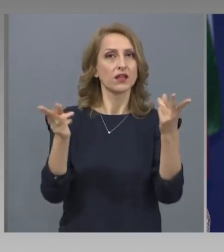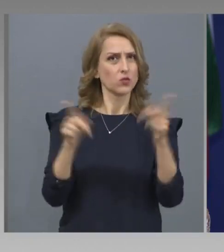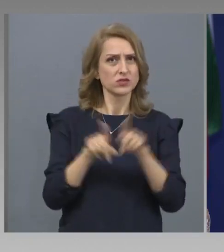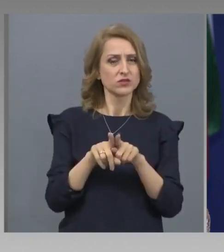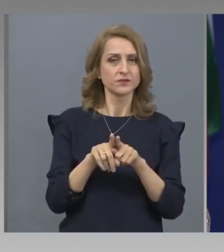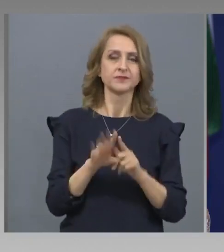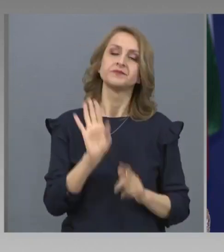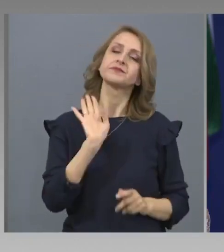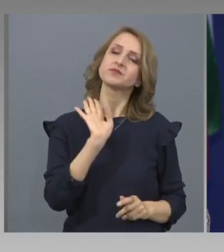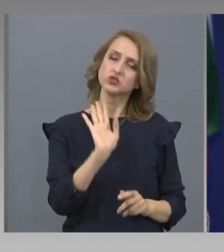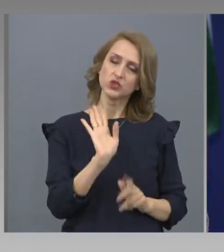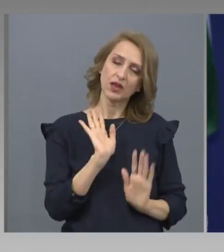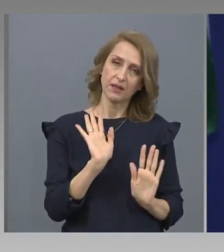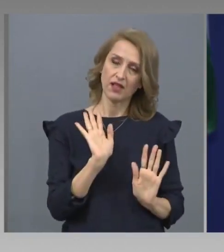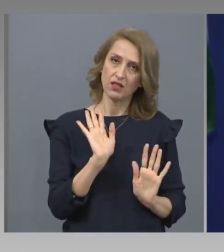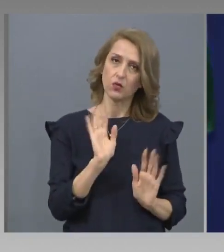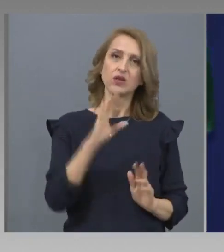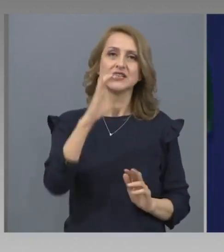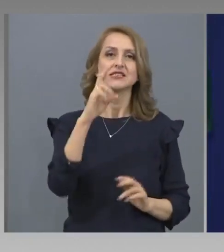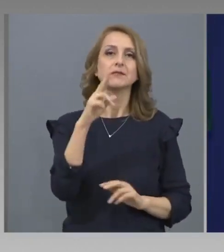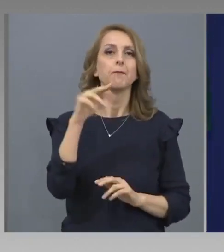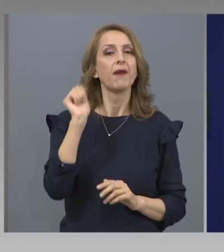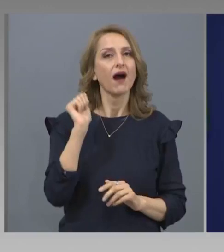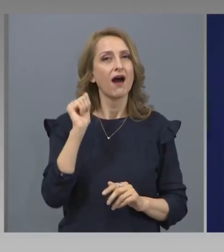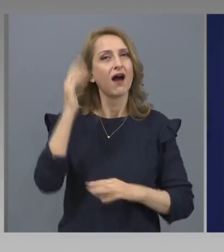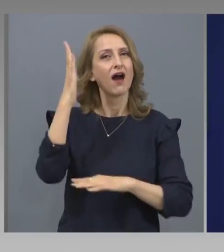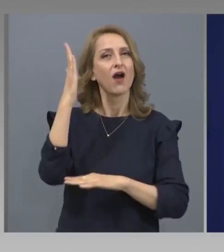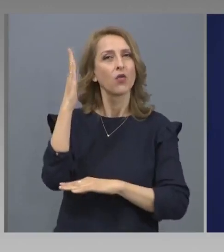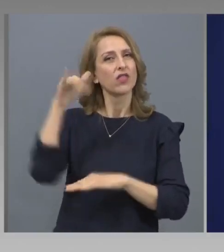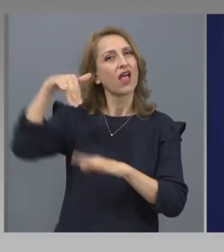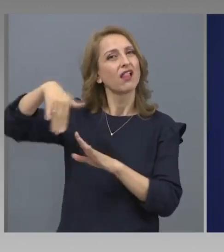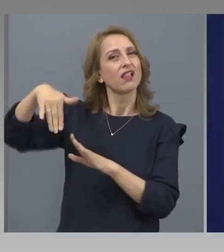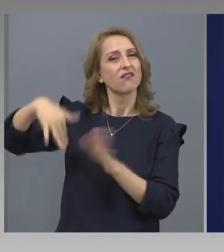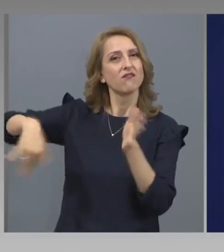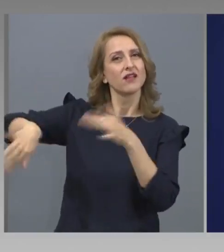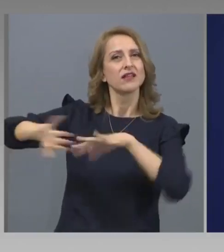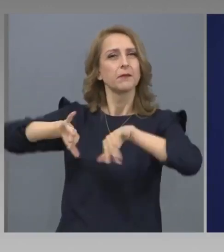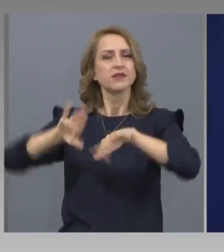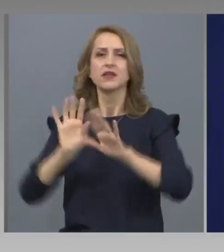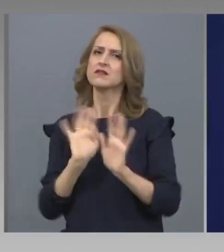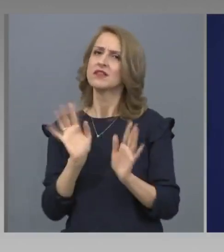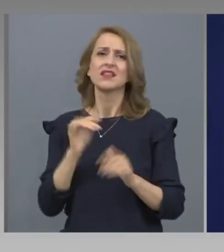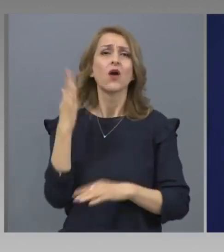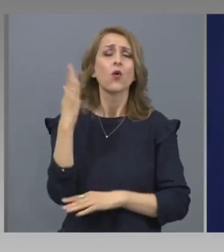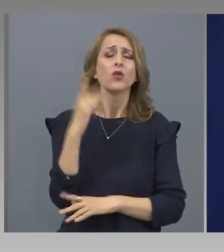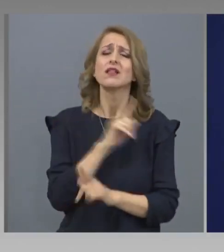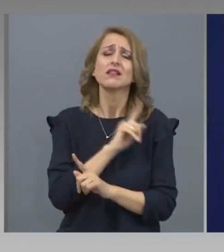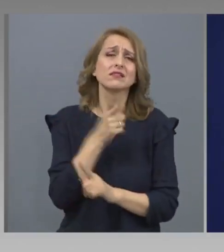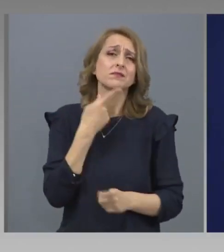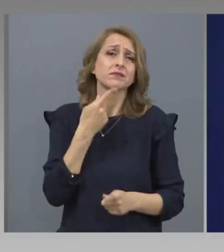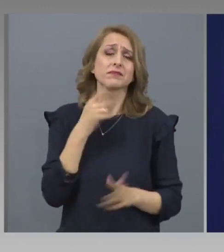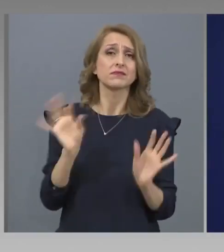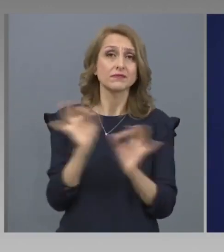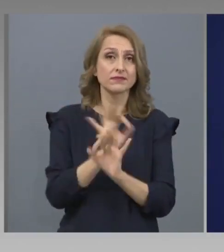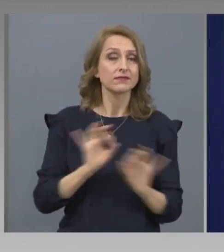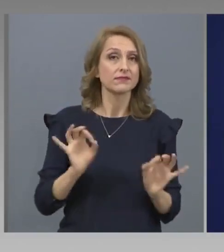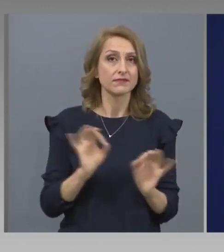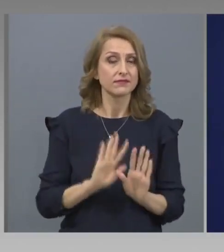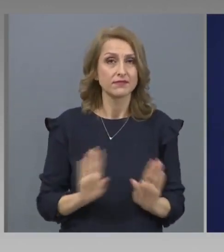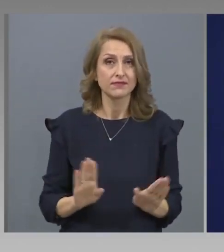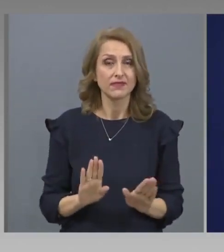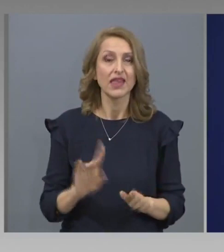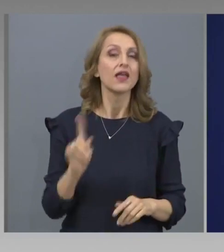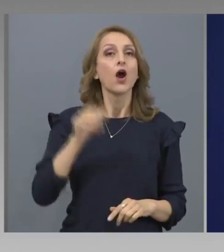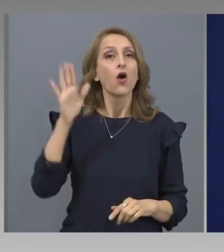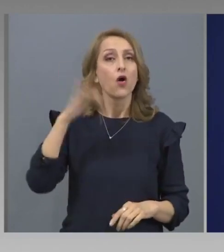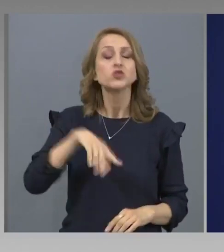За спа-хотелите още нищо не казваме за хотелите, защото няма никъде все още решение как да